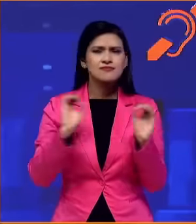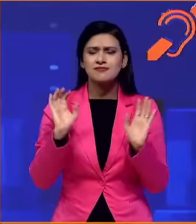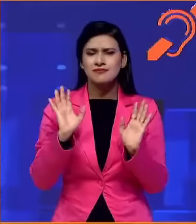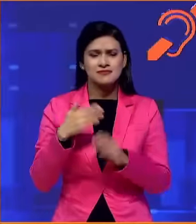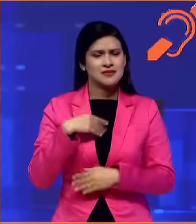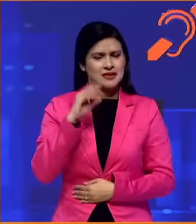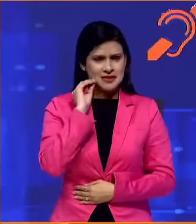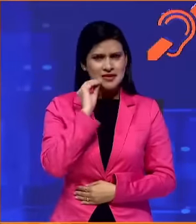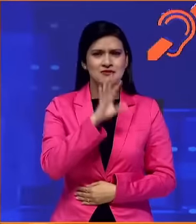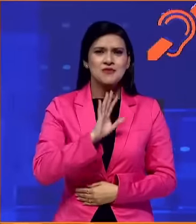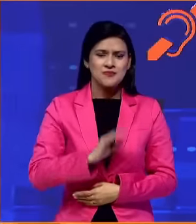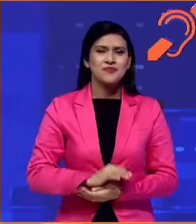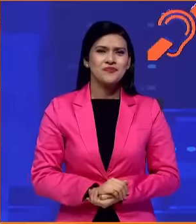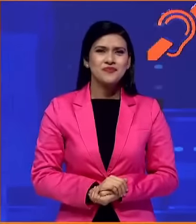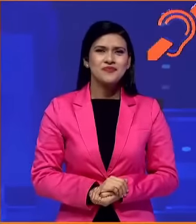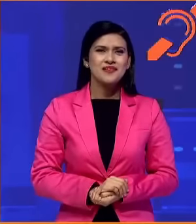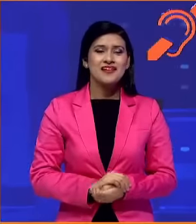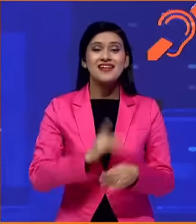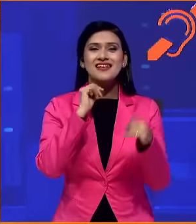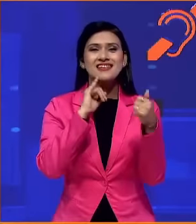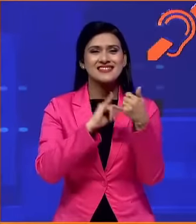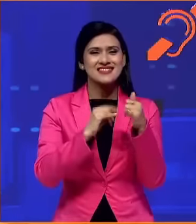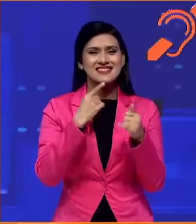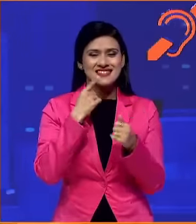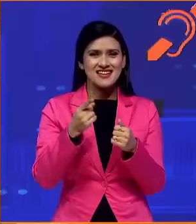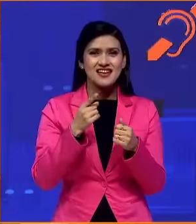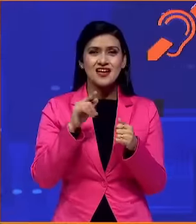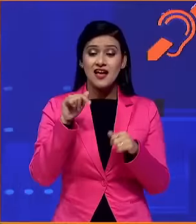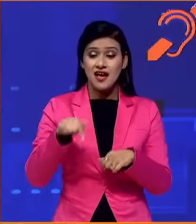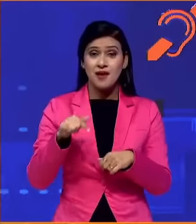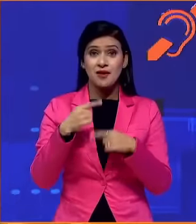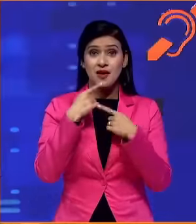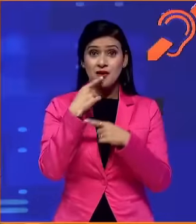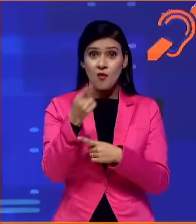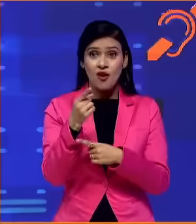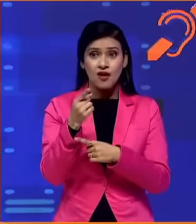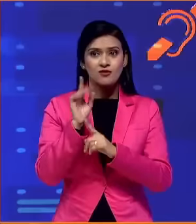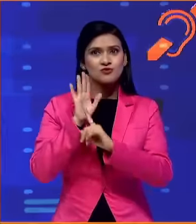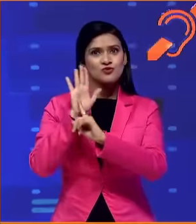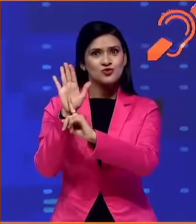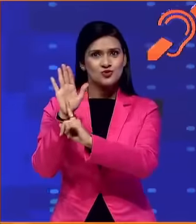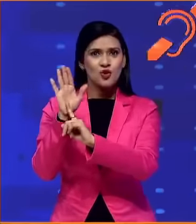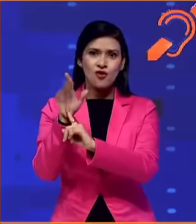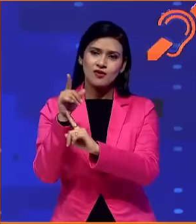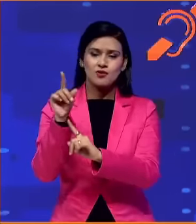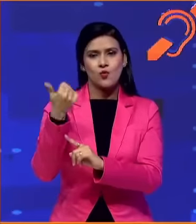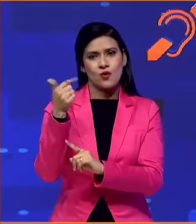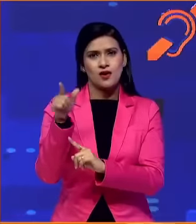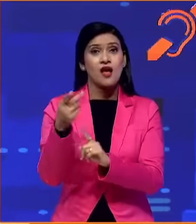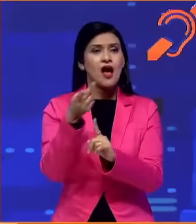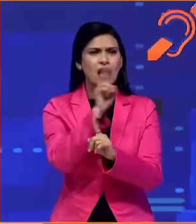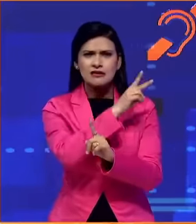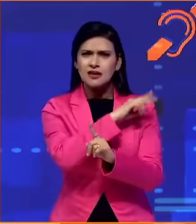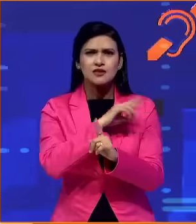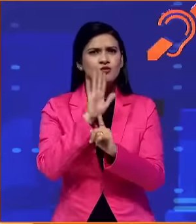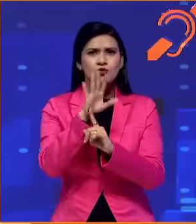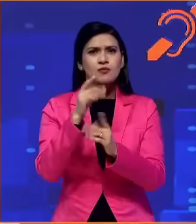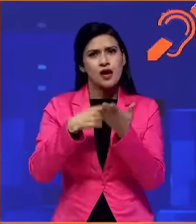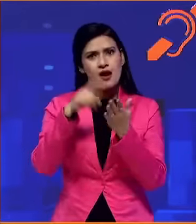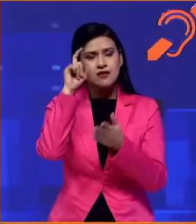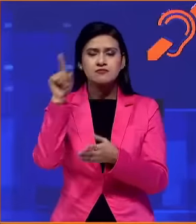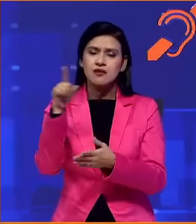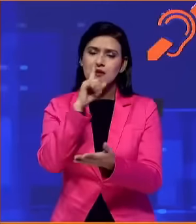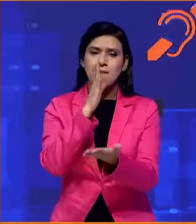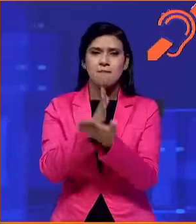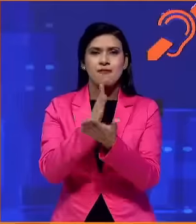कहरहाहूंक्योंकिमुझेपताहैकि अगरमैंयहांबोलूंगातोवेइसेदिखासकतेहैं।अगर मैंकहींऔरबोलताहूँ,तोवेउसेदिखातेभीनहींहैं। कमसेकमवेहमारा पक्ष